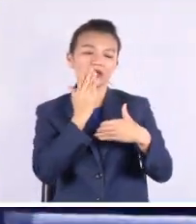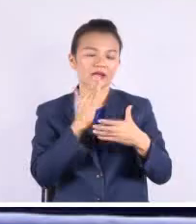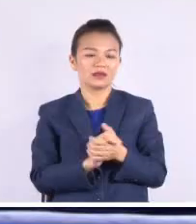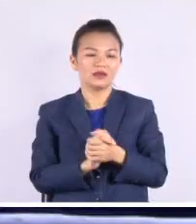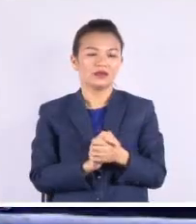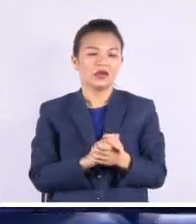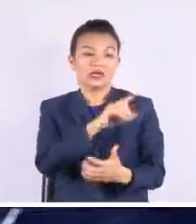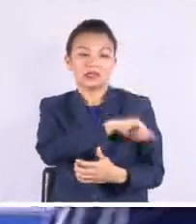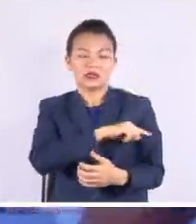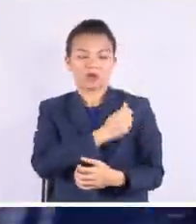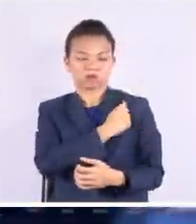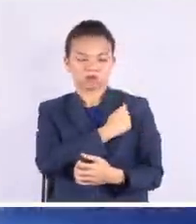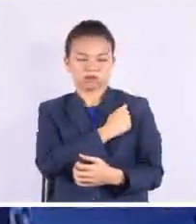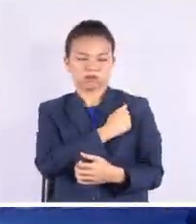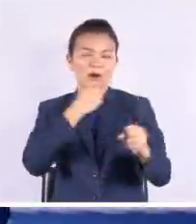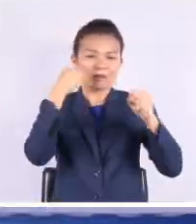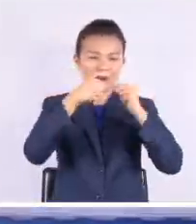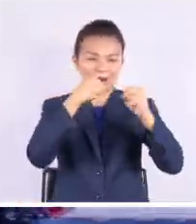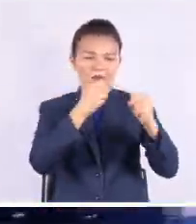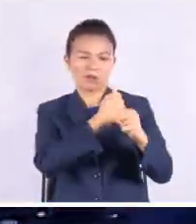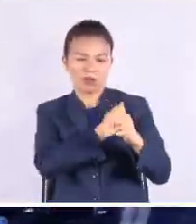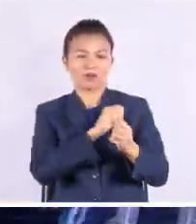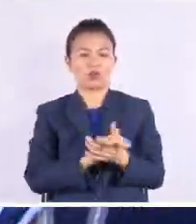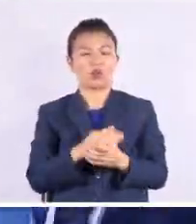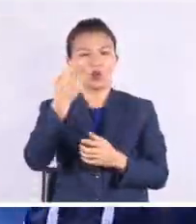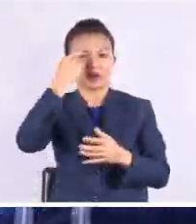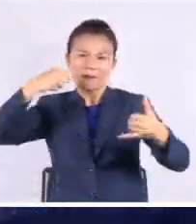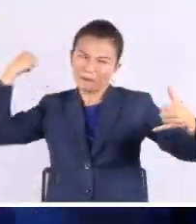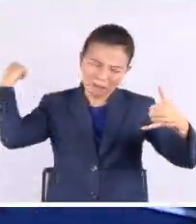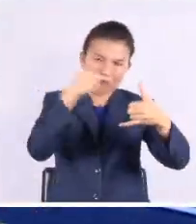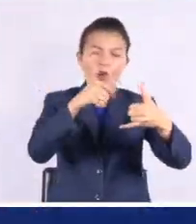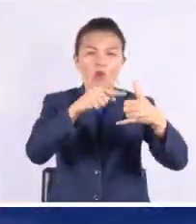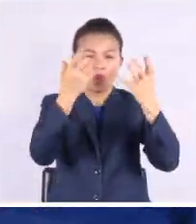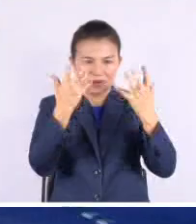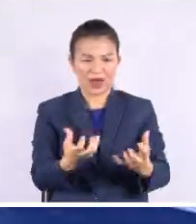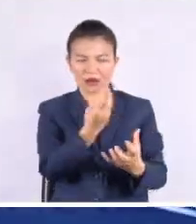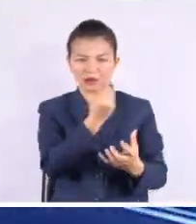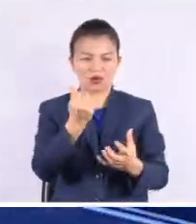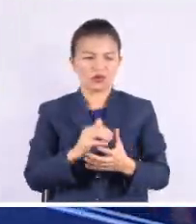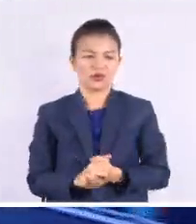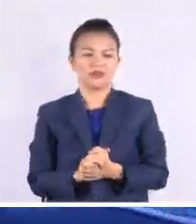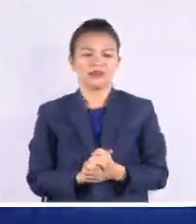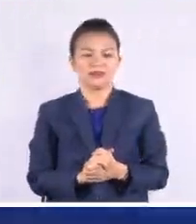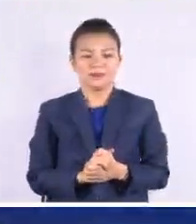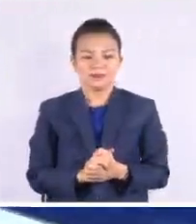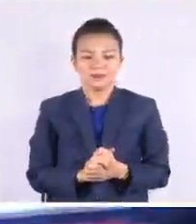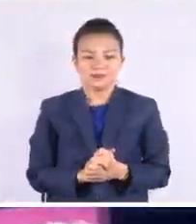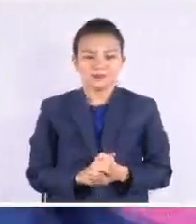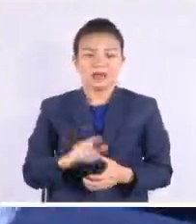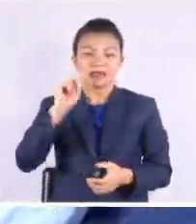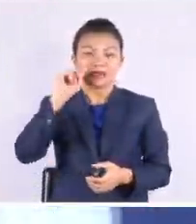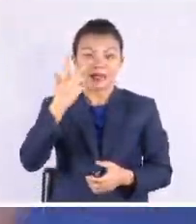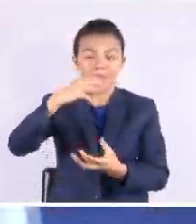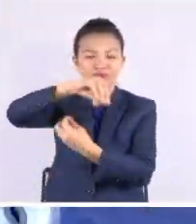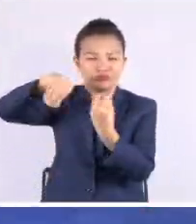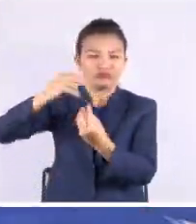ฟันจนครบยกได้ครับเนี่ยหมัดหนักมากก็จะมีสามารถออกหมดได้หนักแล้วก็เร็วด้วยเข้าสู่ยุคที่ 3ยก